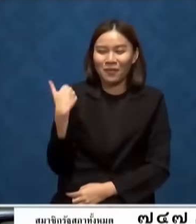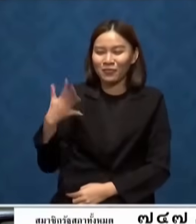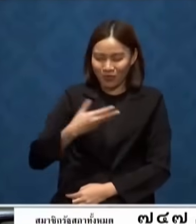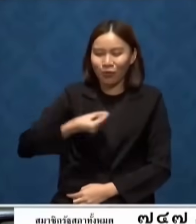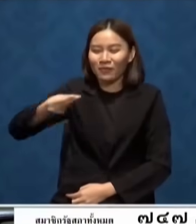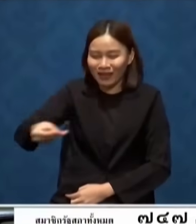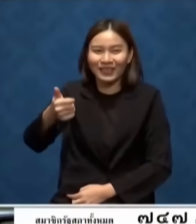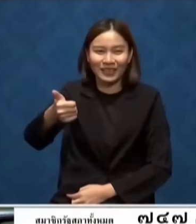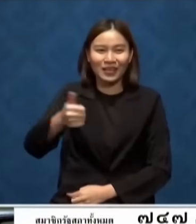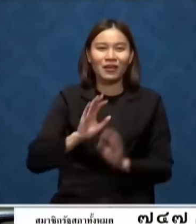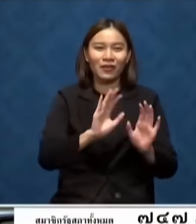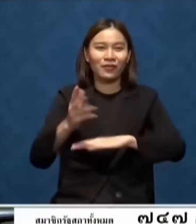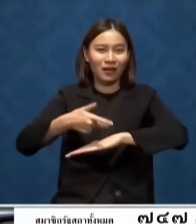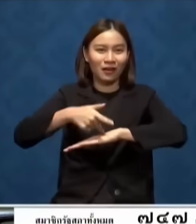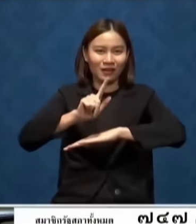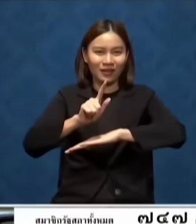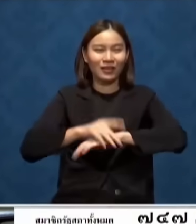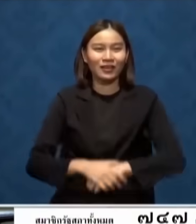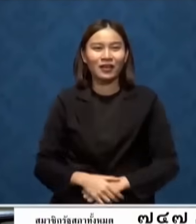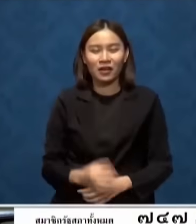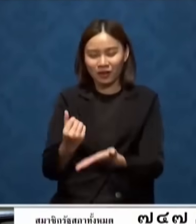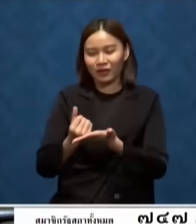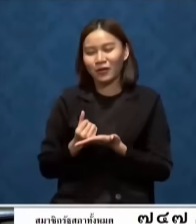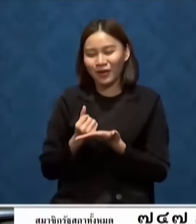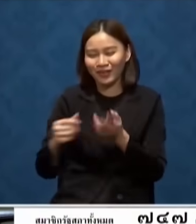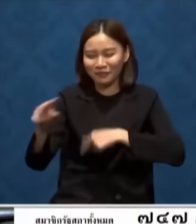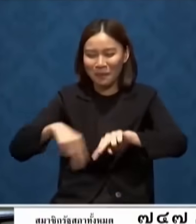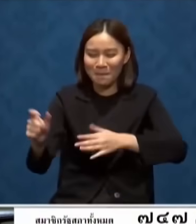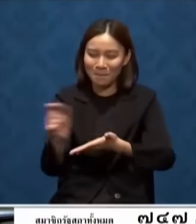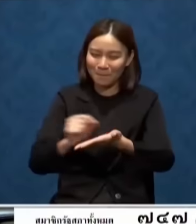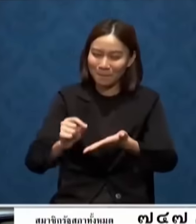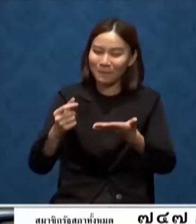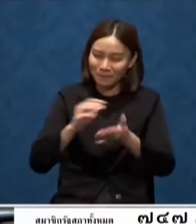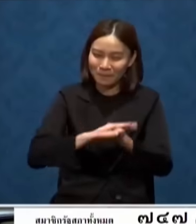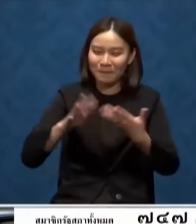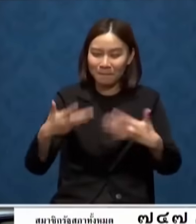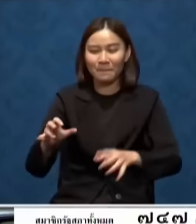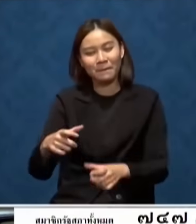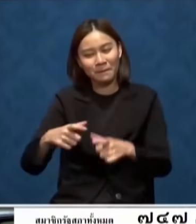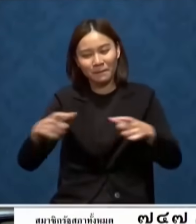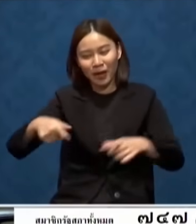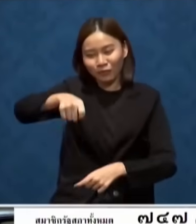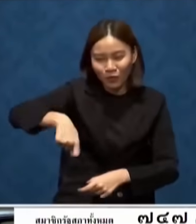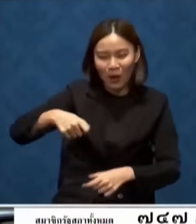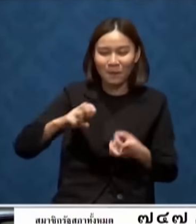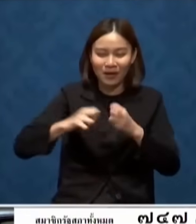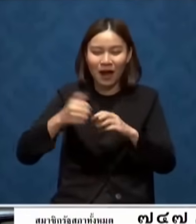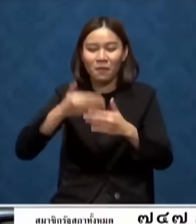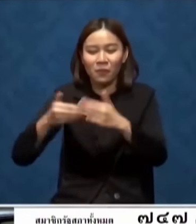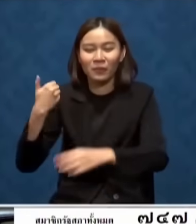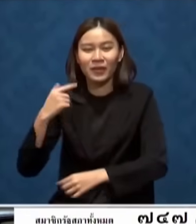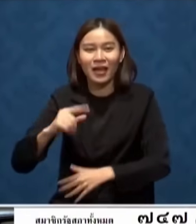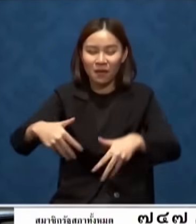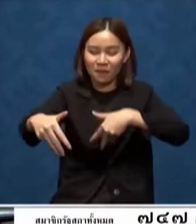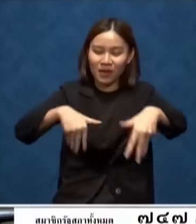ากกาให้ได้นะครับก็ฝากท่านประธานกำชับนะเจ้าหน้าที่ช่วยเช็คกันหน่อยนะว่าปากกาพร้อมหรือเปล่าครับเครื่องรูดบัตรติดบัตรมันมีปัญหาหรือเปล่านะครับก็ฝากประช